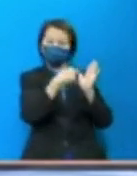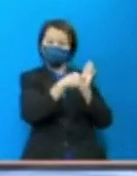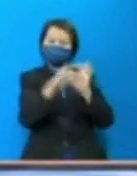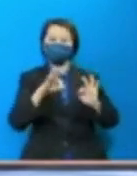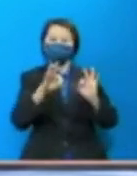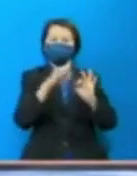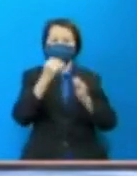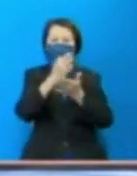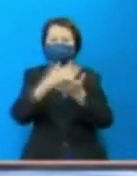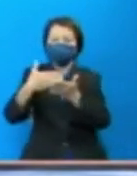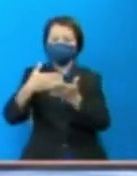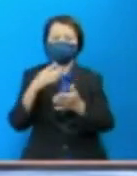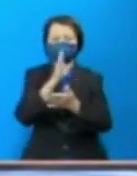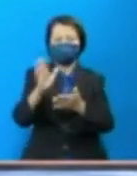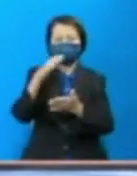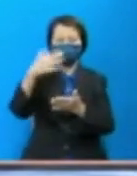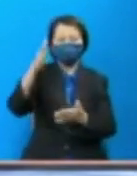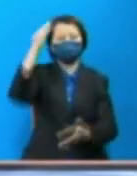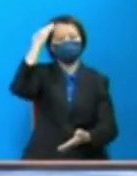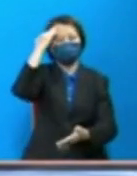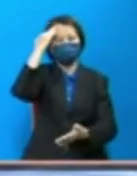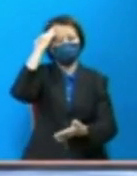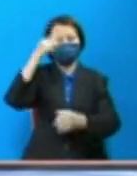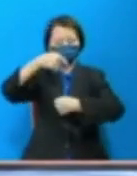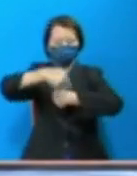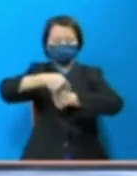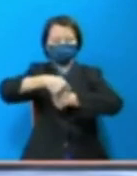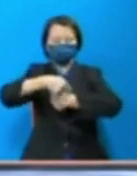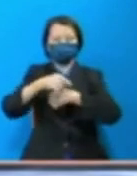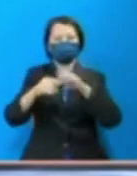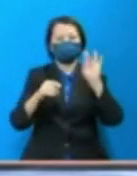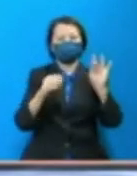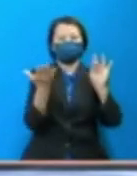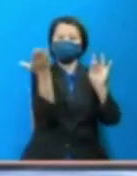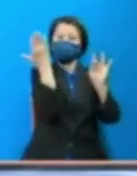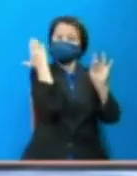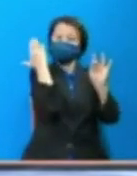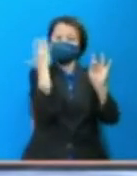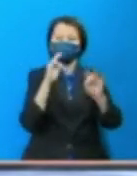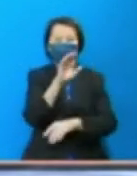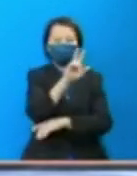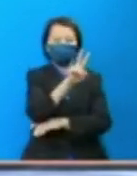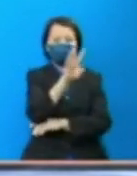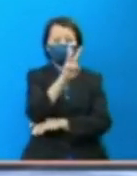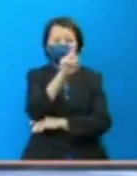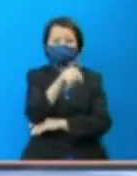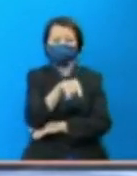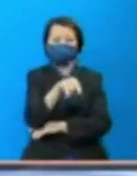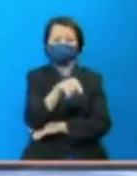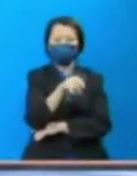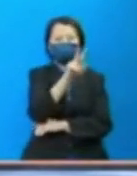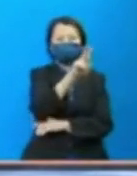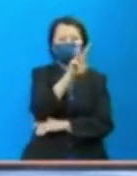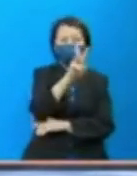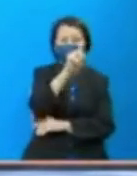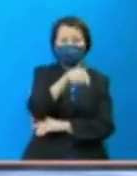Walaupun sebagian dipakai kita sudah tahu pada 08.00 26 hari belanja Nori ajak